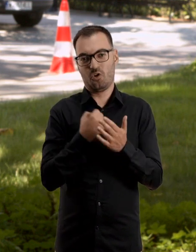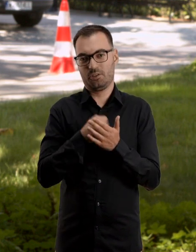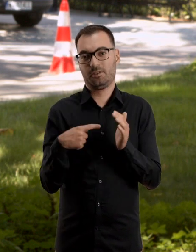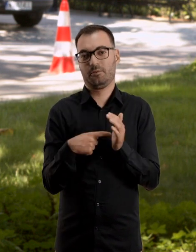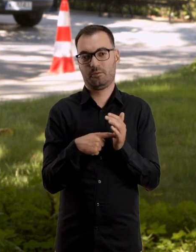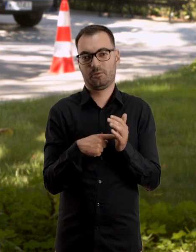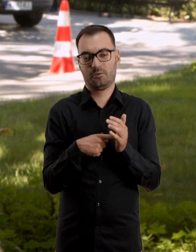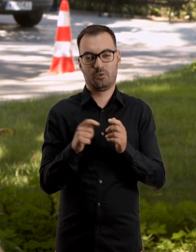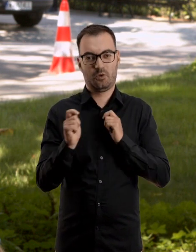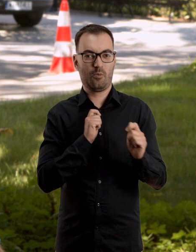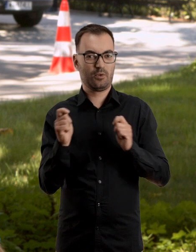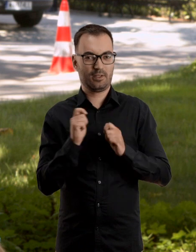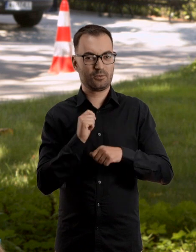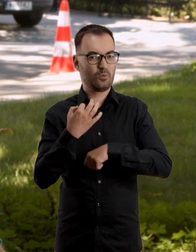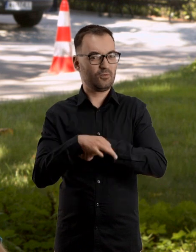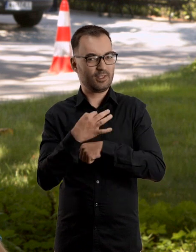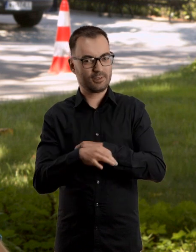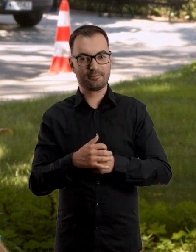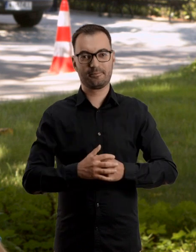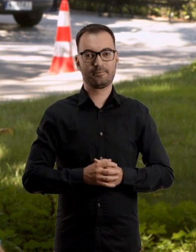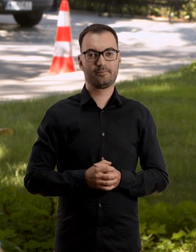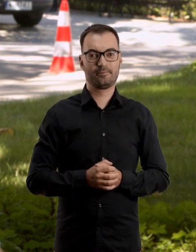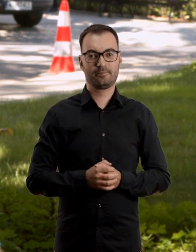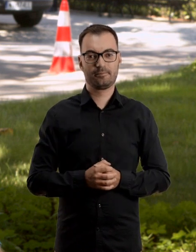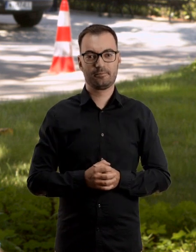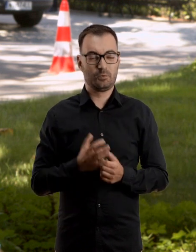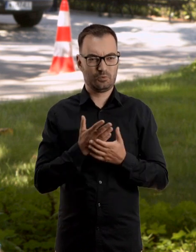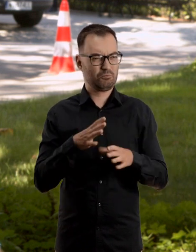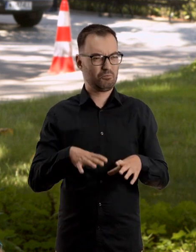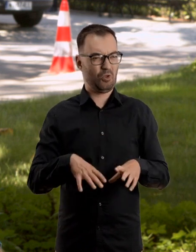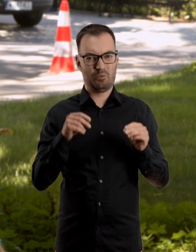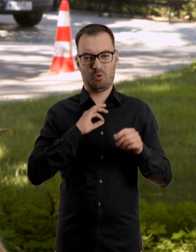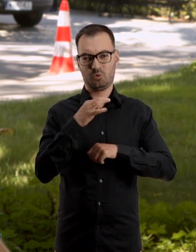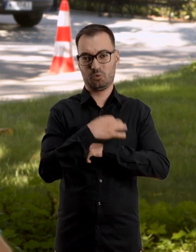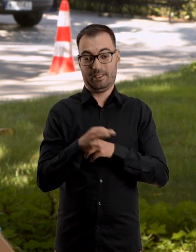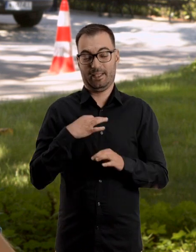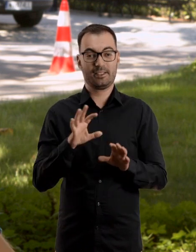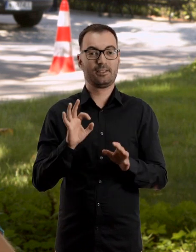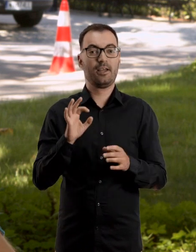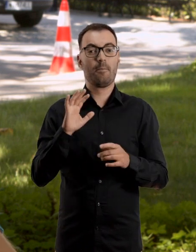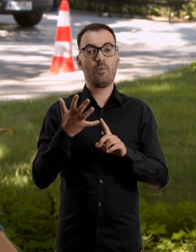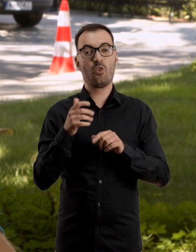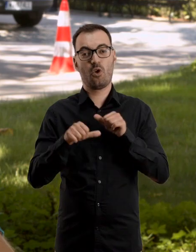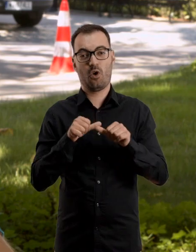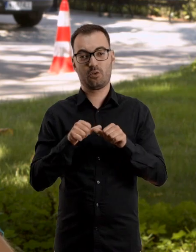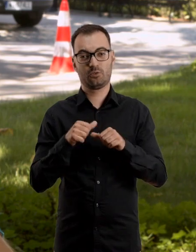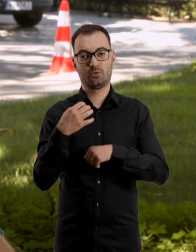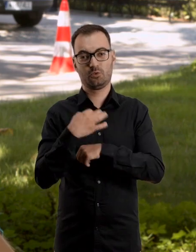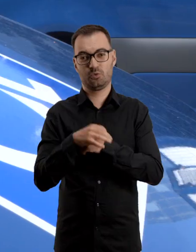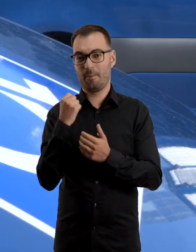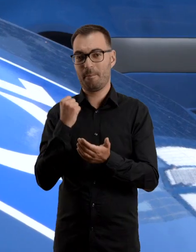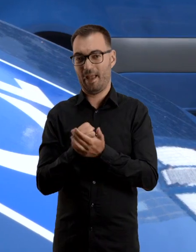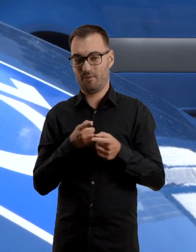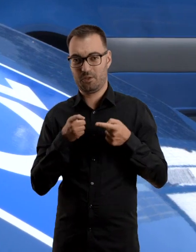korzystać z usług transportu od początku swoich studiów. Jestem obecnie na 5.